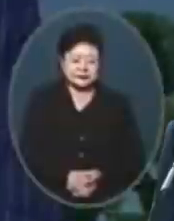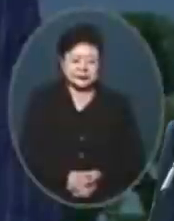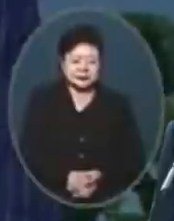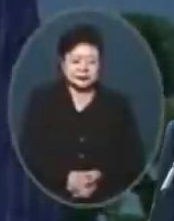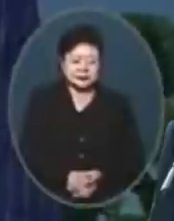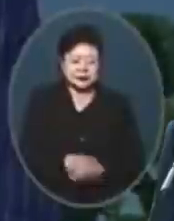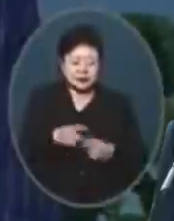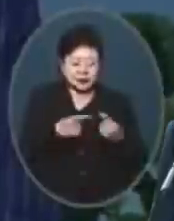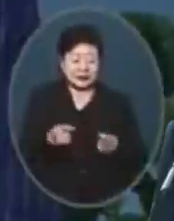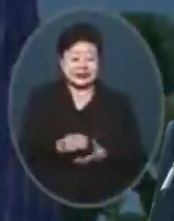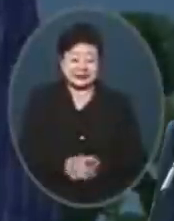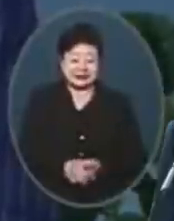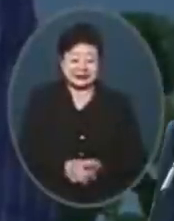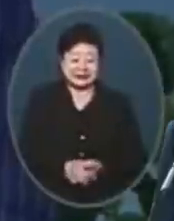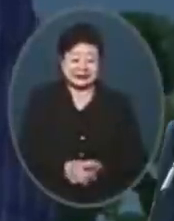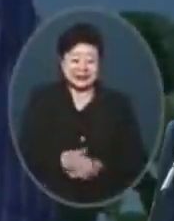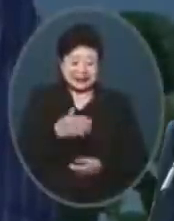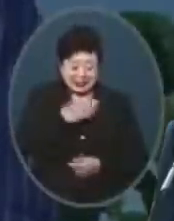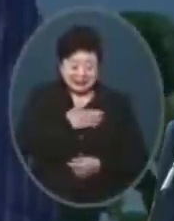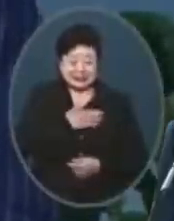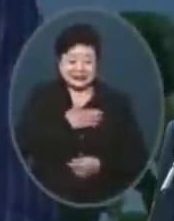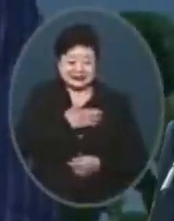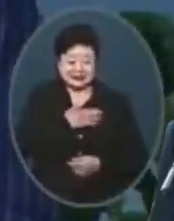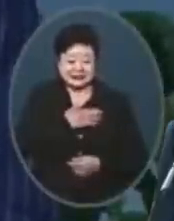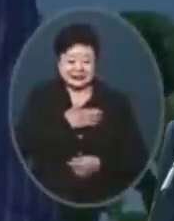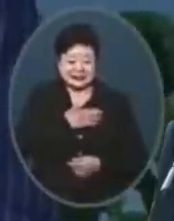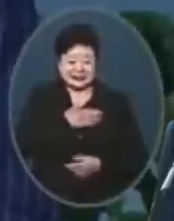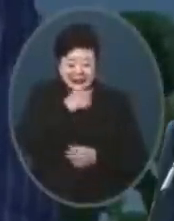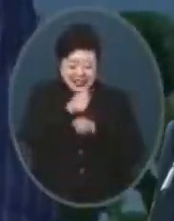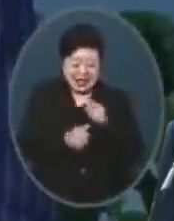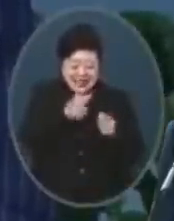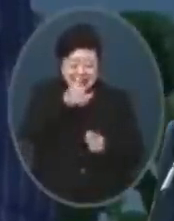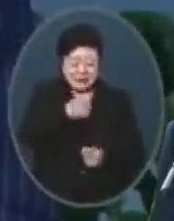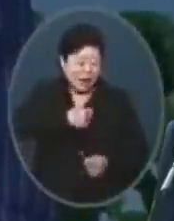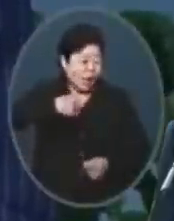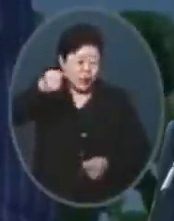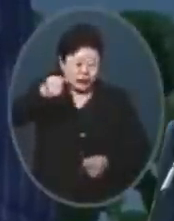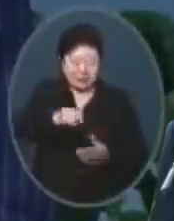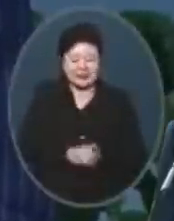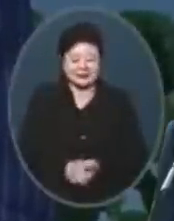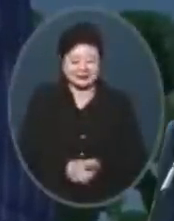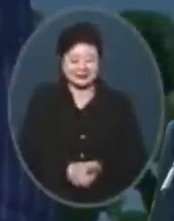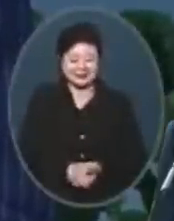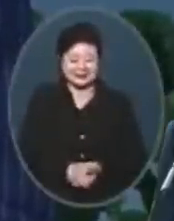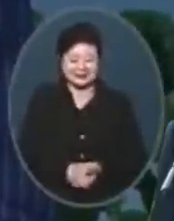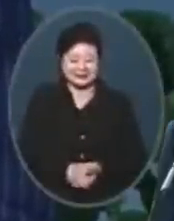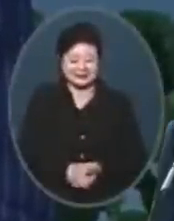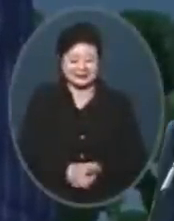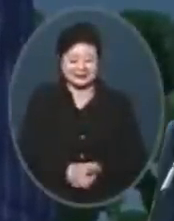한번 따라 말씀하시오. 나는 하나님의 것이다.